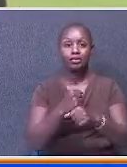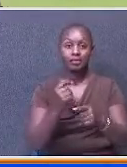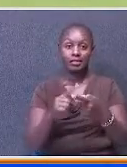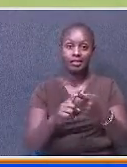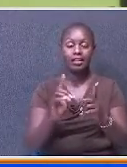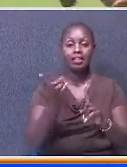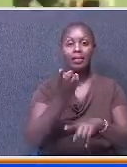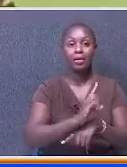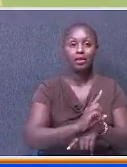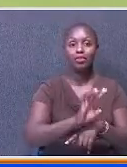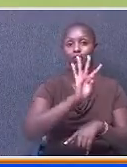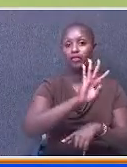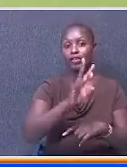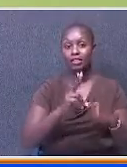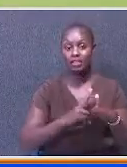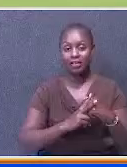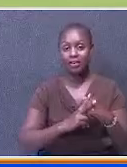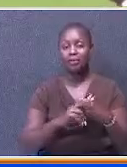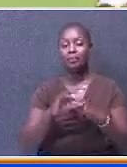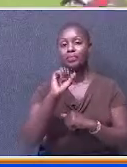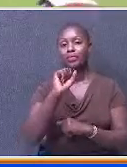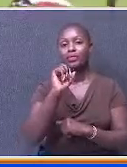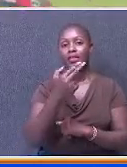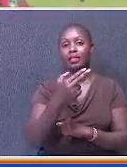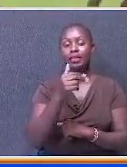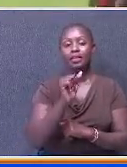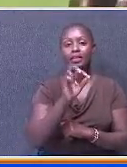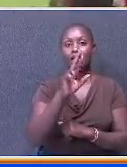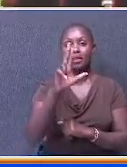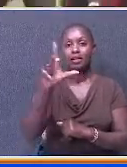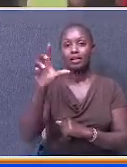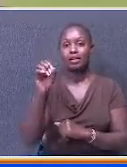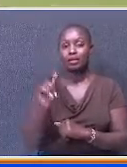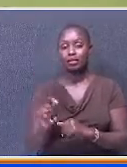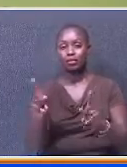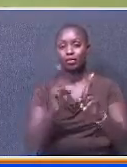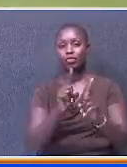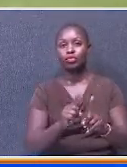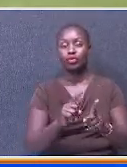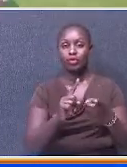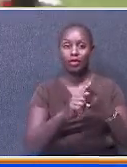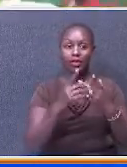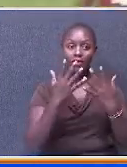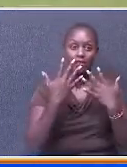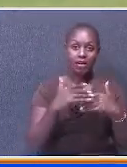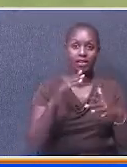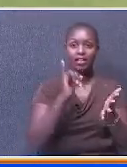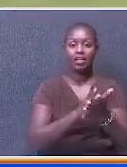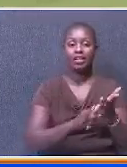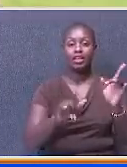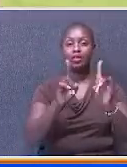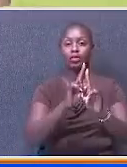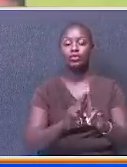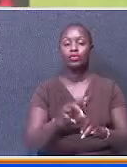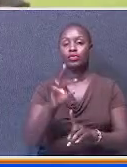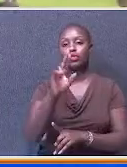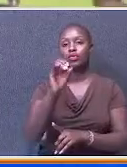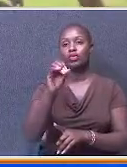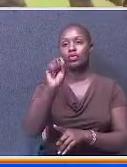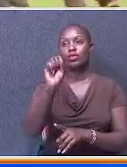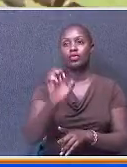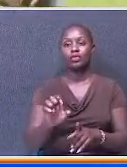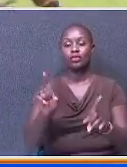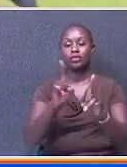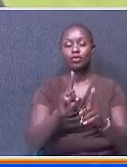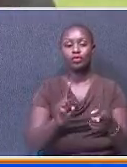ya 47. Charlotte Mudola akifungia Cranes dakika 4 baadaye, huku Rose Otieno